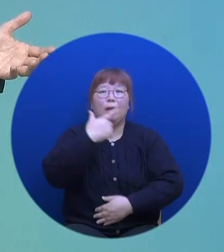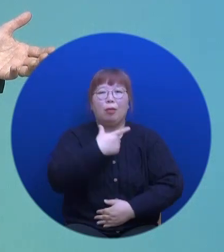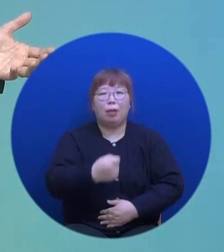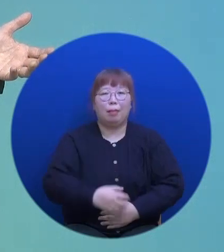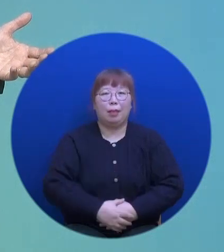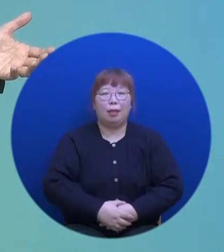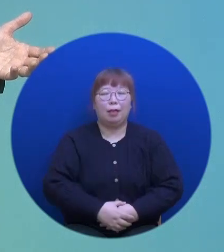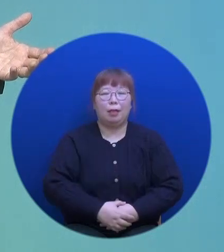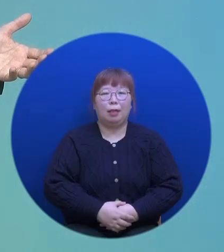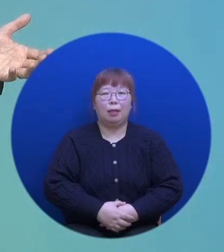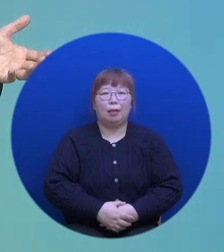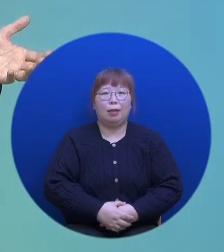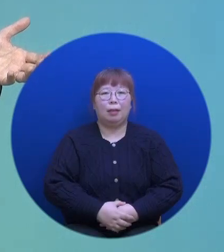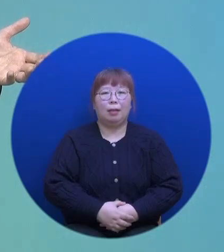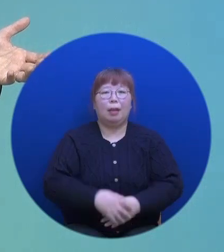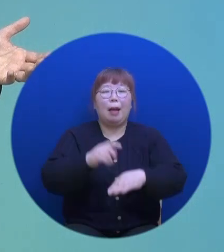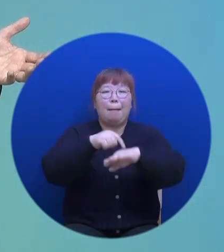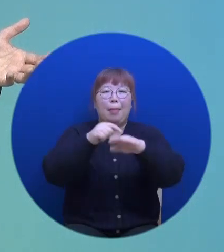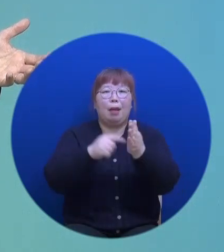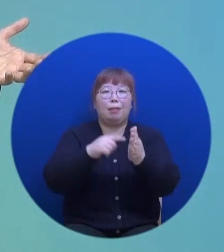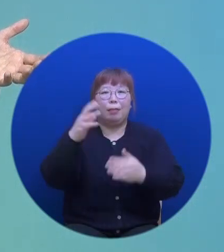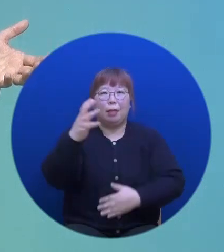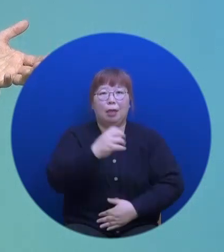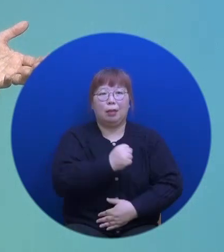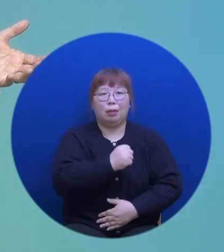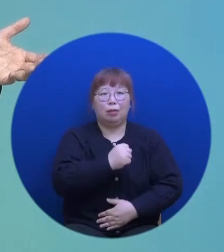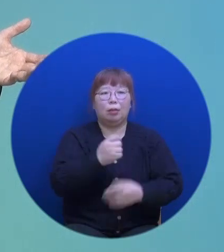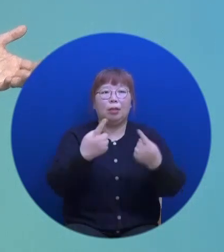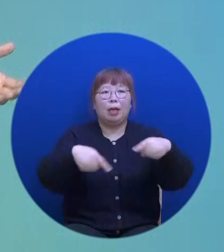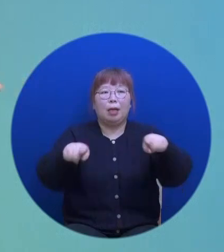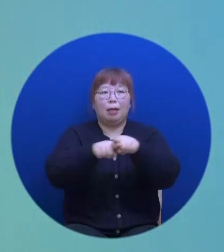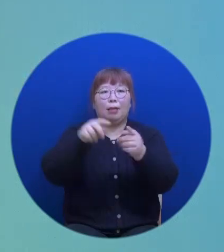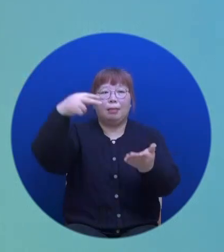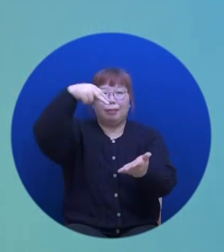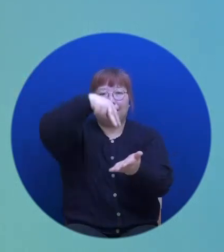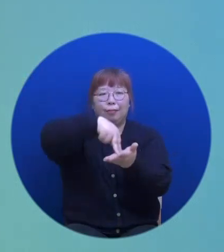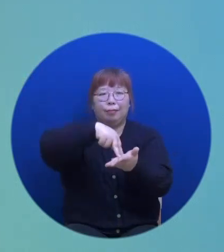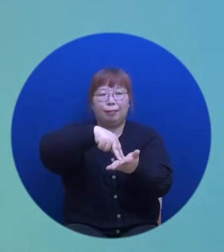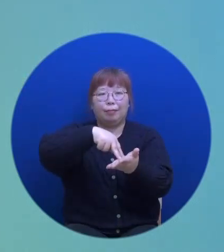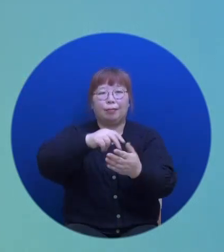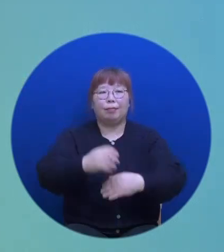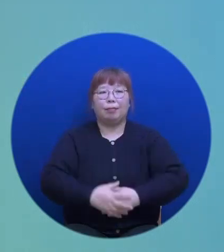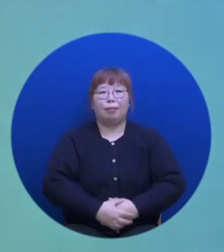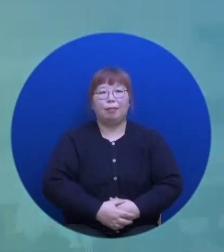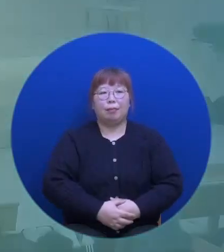축복합니다. 우리 마음을 가지고 다 같이 자리에서 일어나겠습니다.